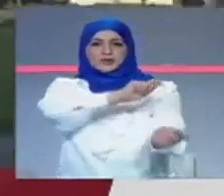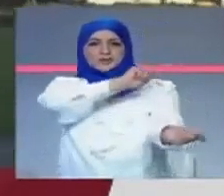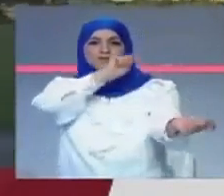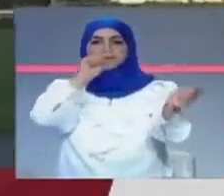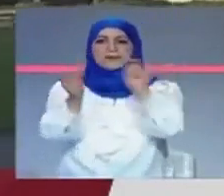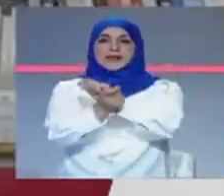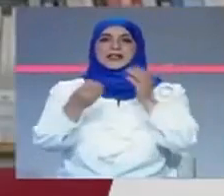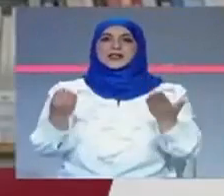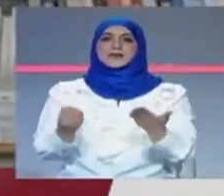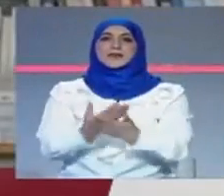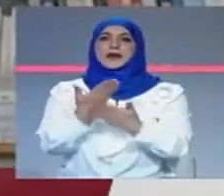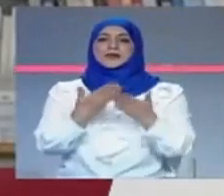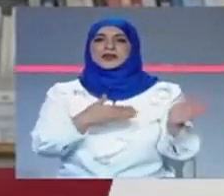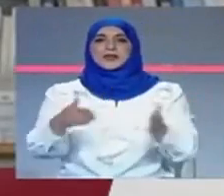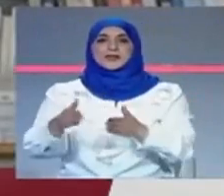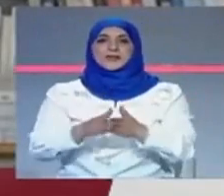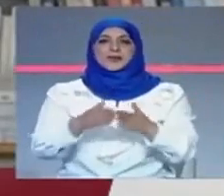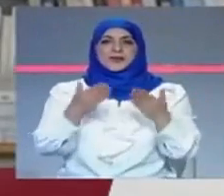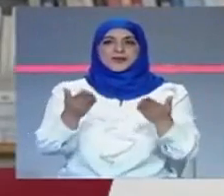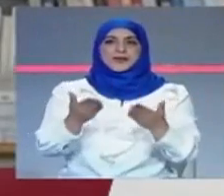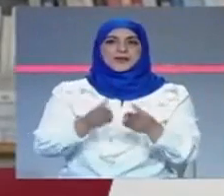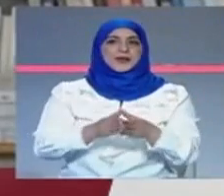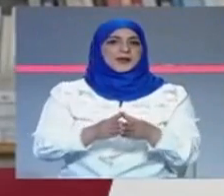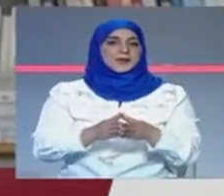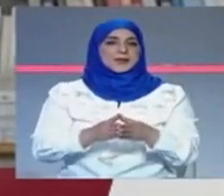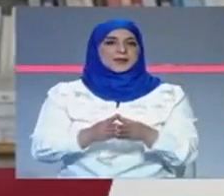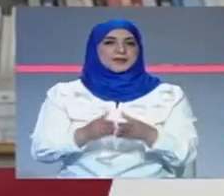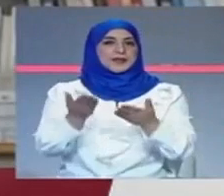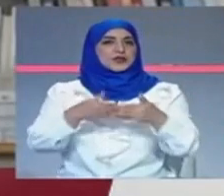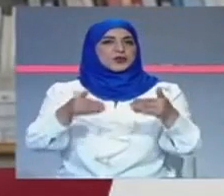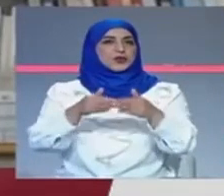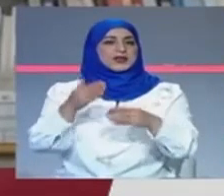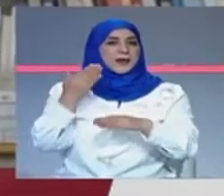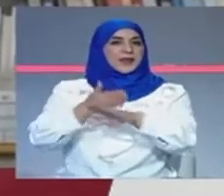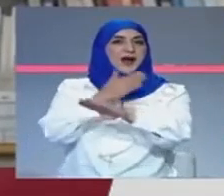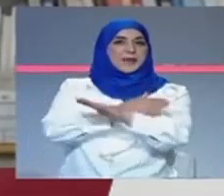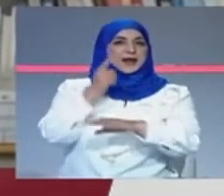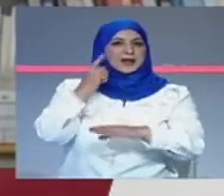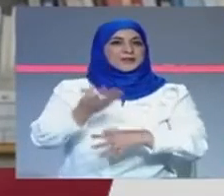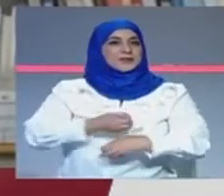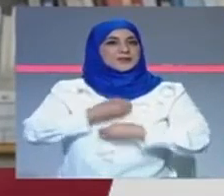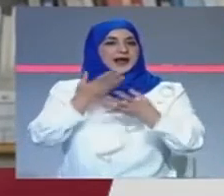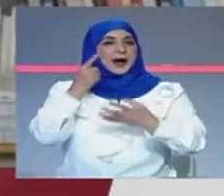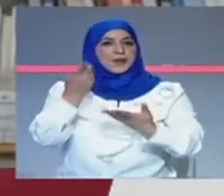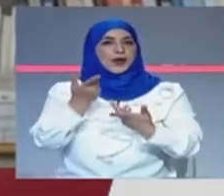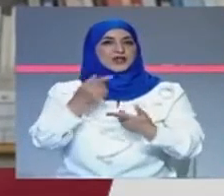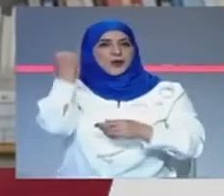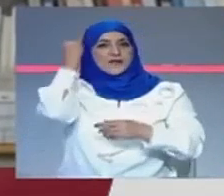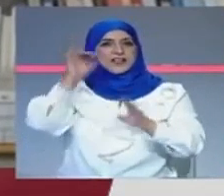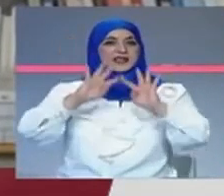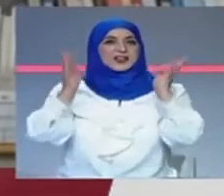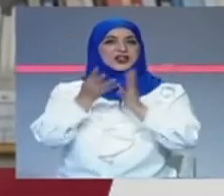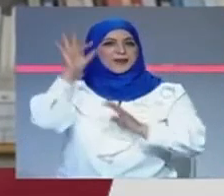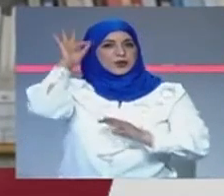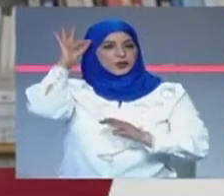جديده من عرشك ان يعبر جزئيا عن قطاع واسع لمطالب الشعب التونسي بل حتى